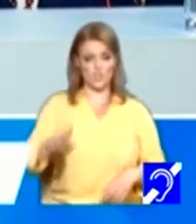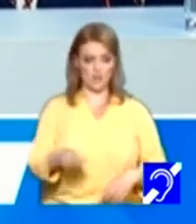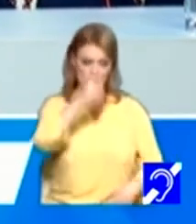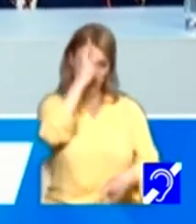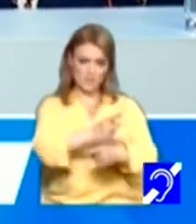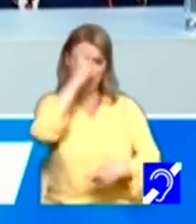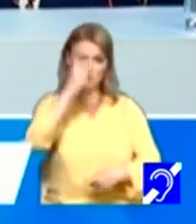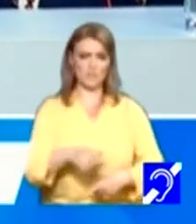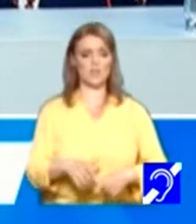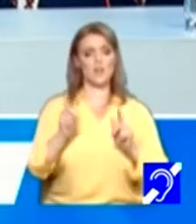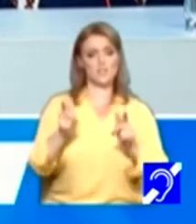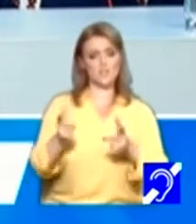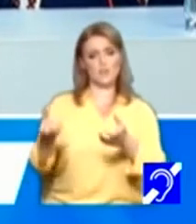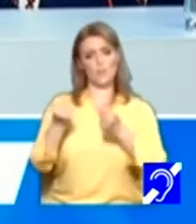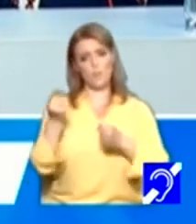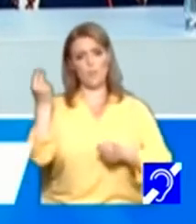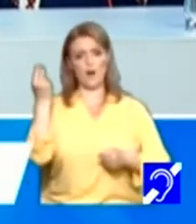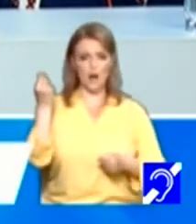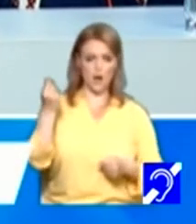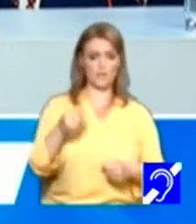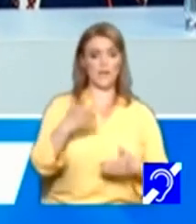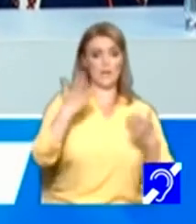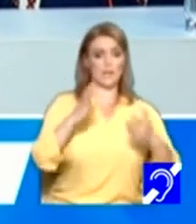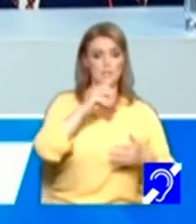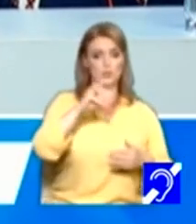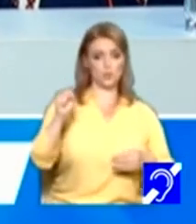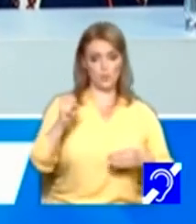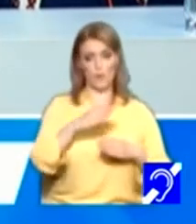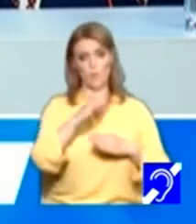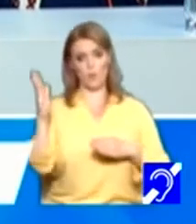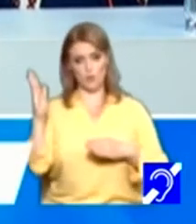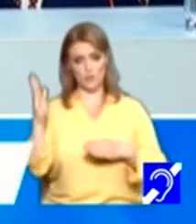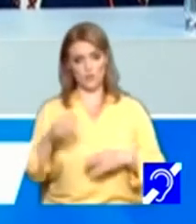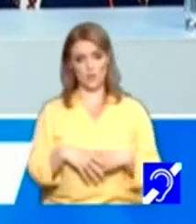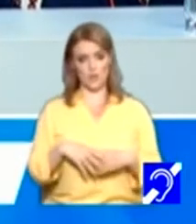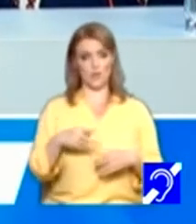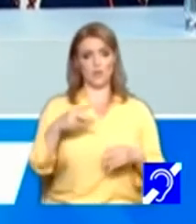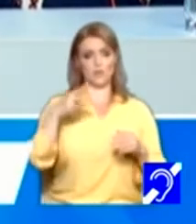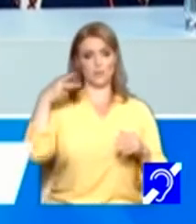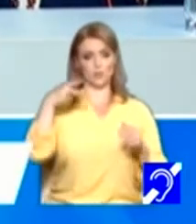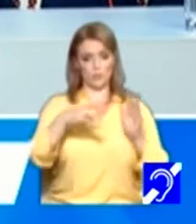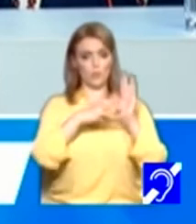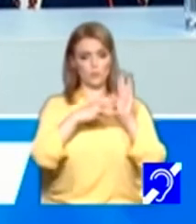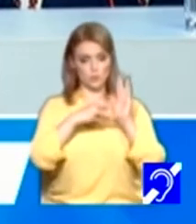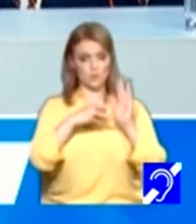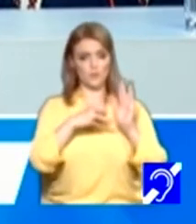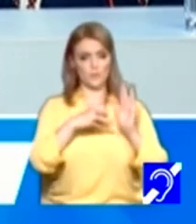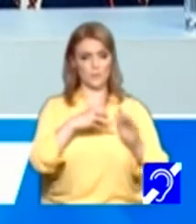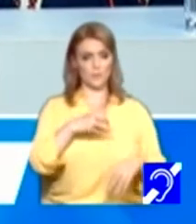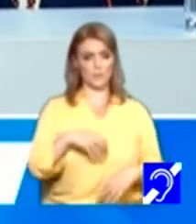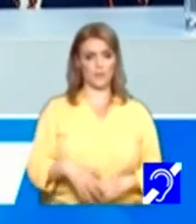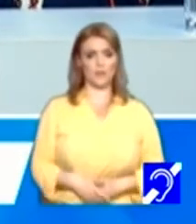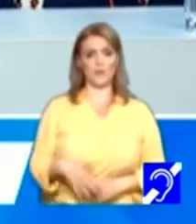să accepte donații, cadouri, dacă suma depășește minimum de existență 2083 de lei. Uh-huh. Adică tu n-ai drept